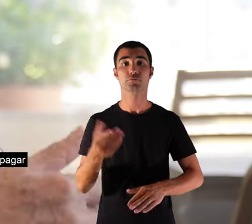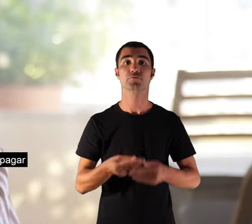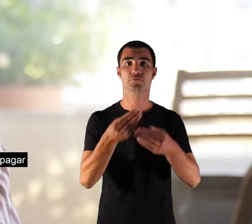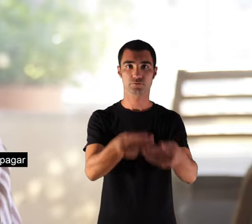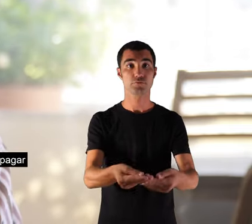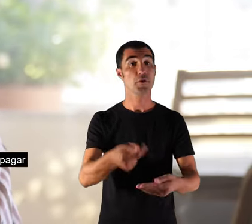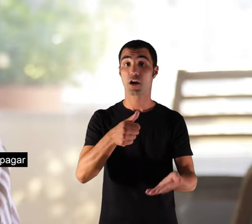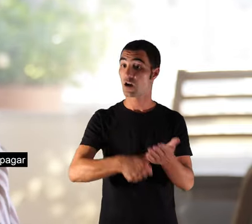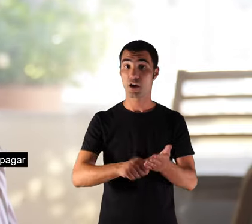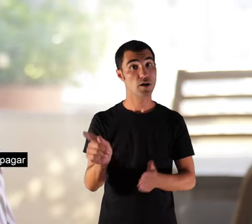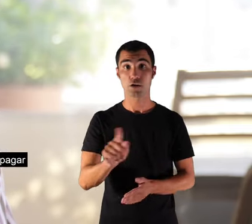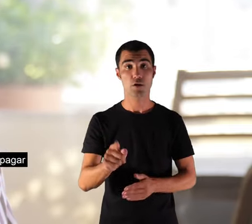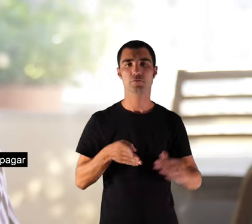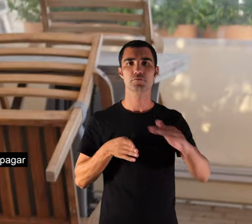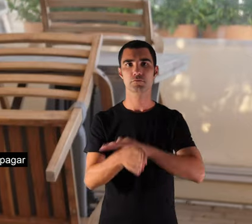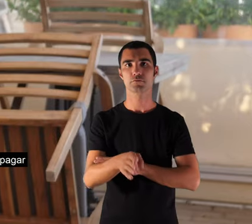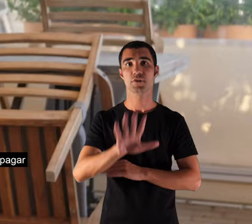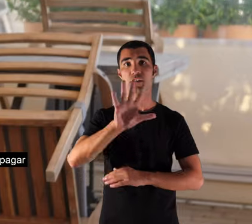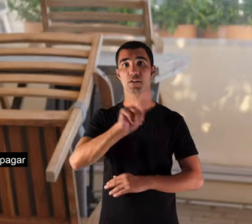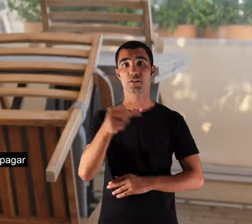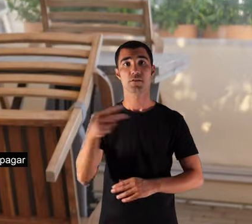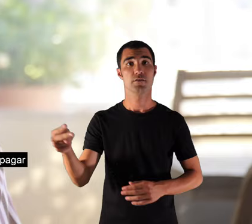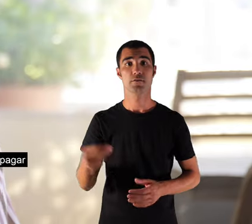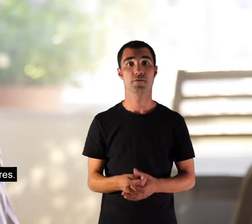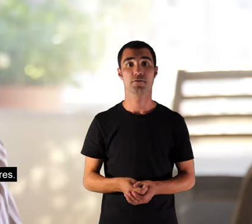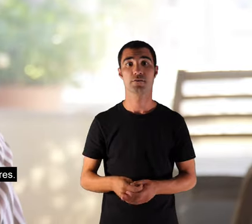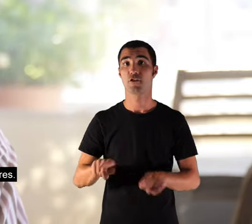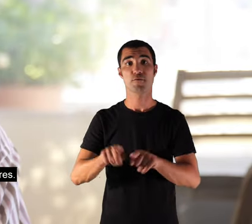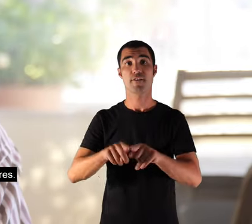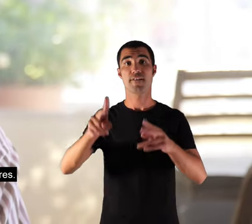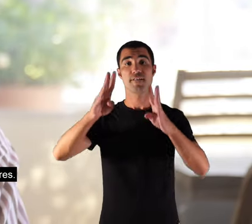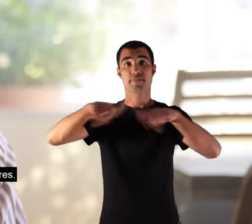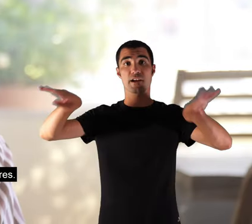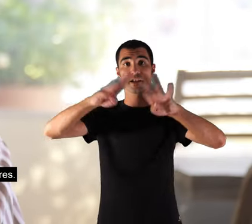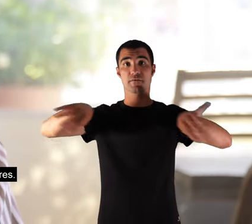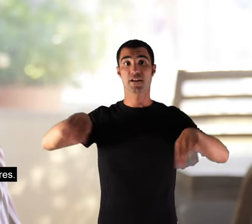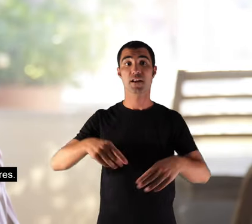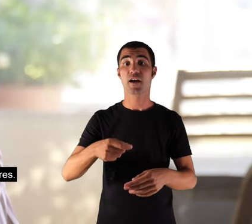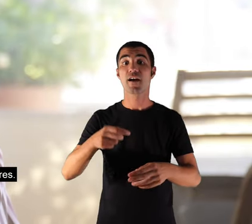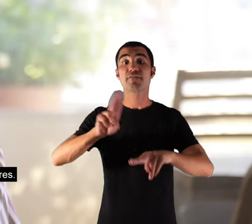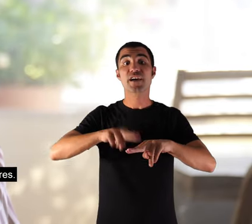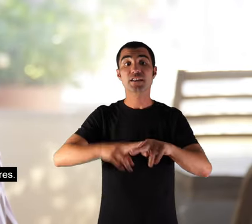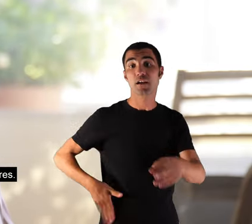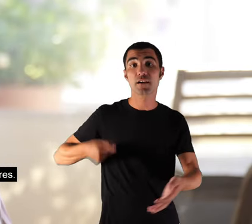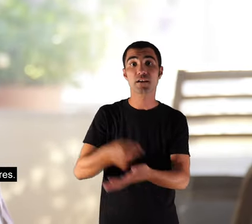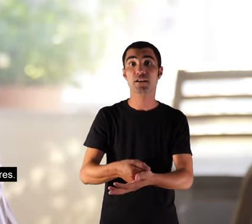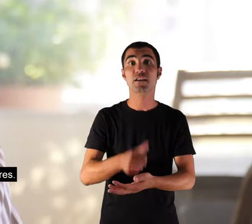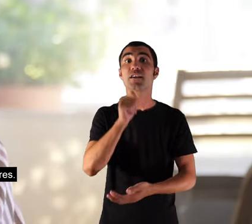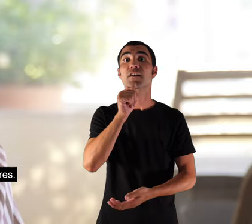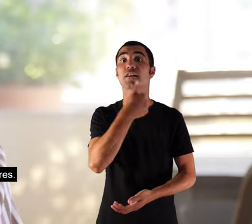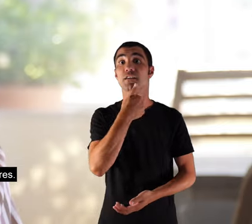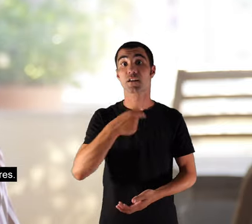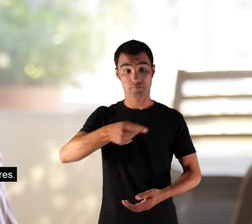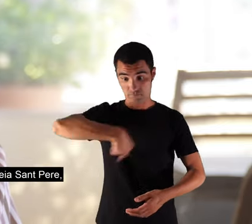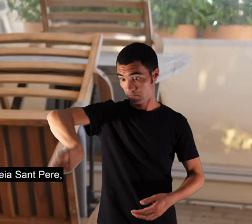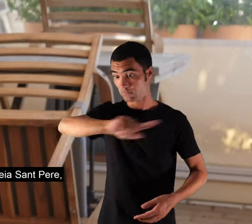e tu ti fai pagare 5 euro per trarsi il bambino. Se spesso non ti pagavano 600 sport, non ti